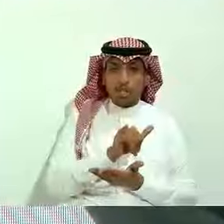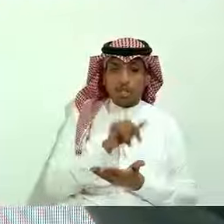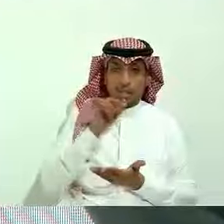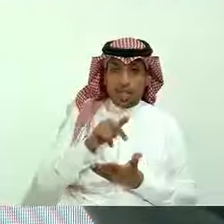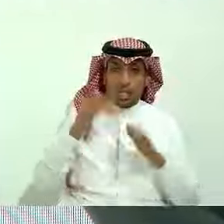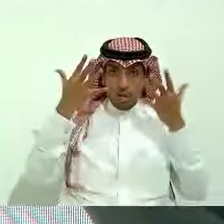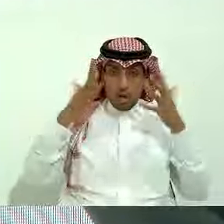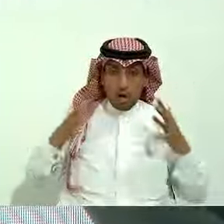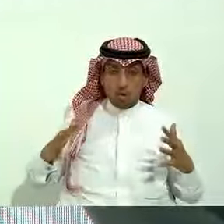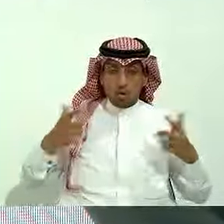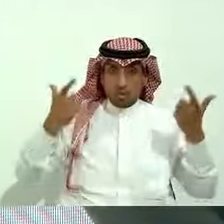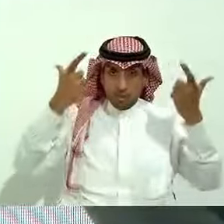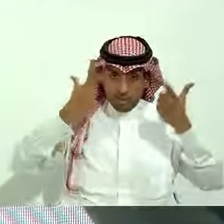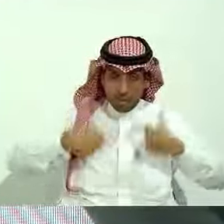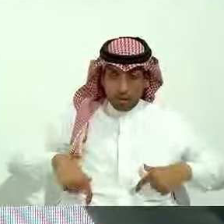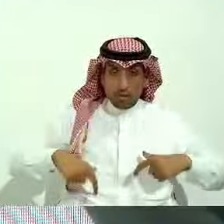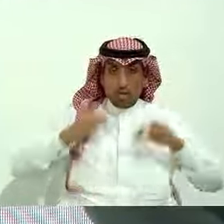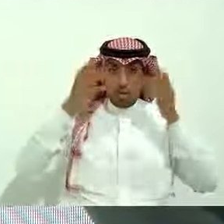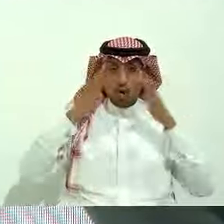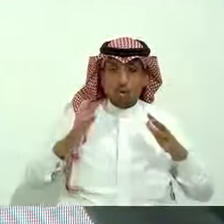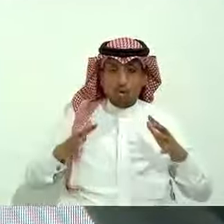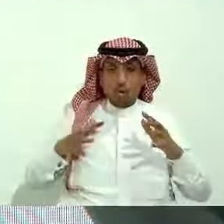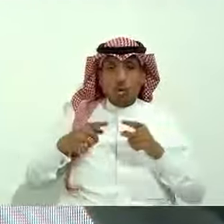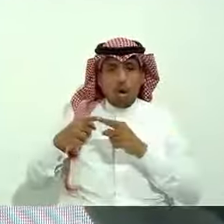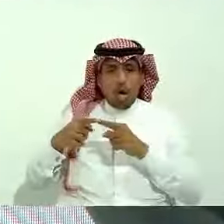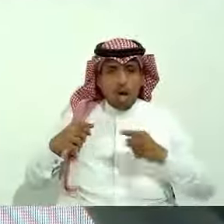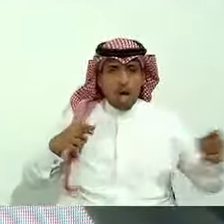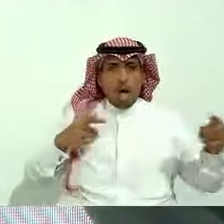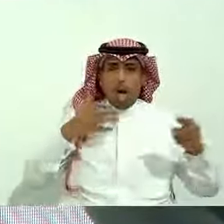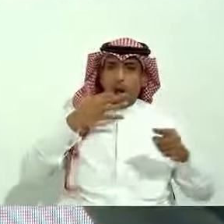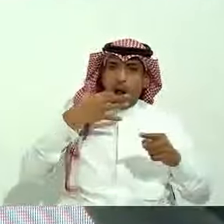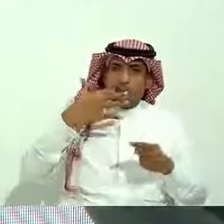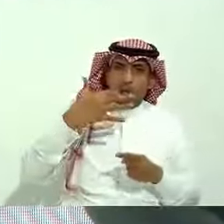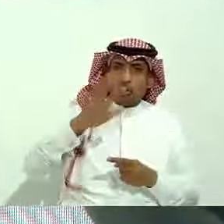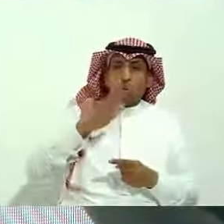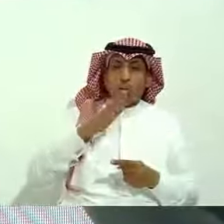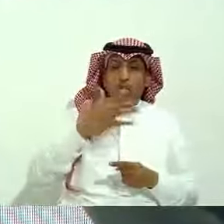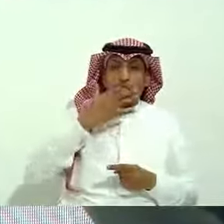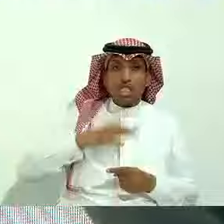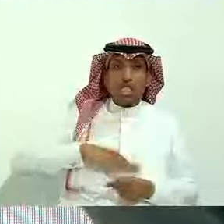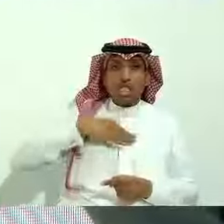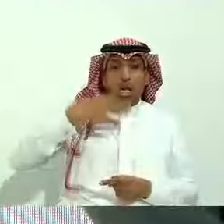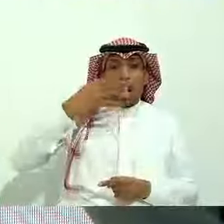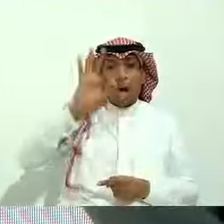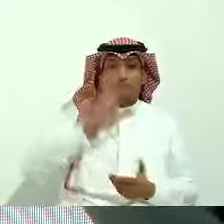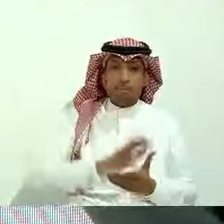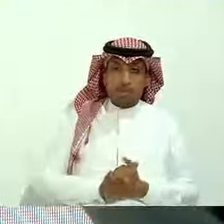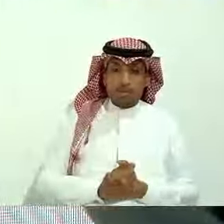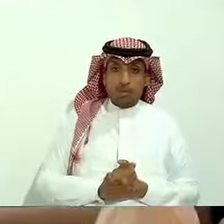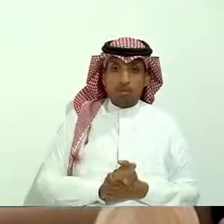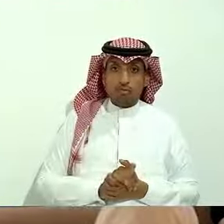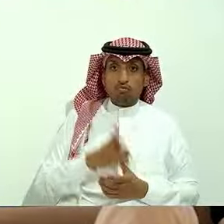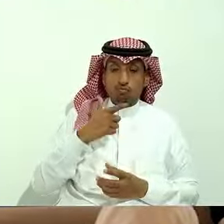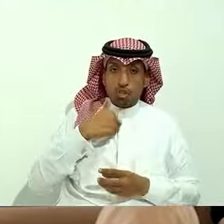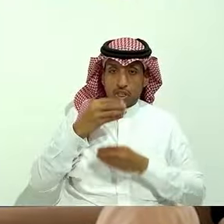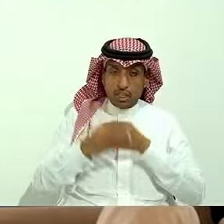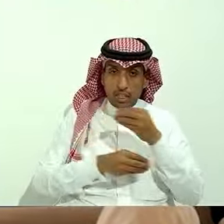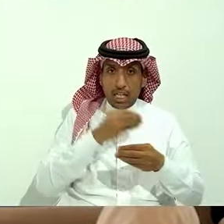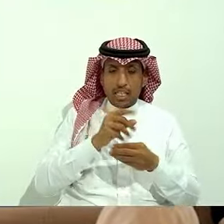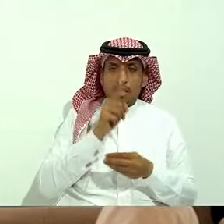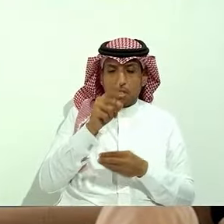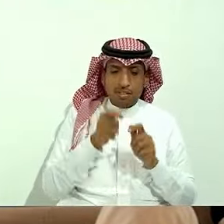تلبسه للزفاف ويستمر معاها كل عمرها وهي تلبسه. لو حبت تغير